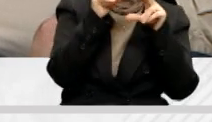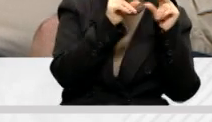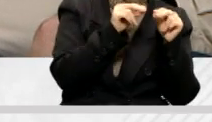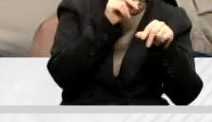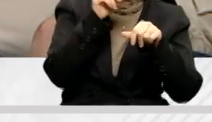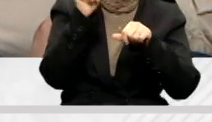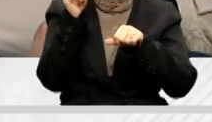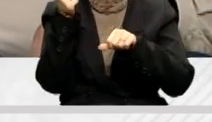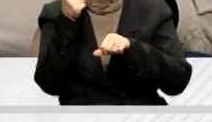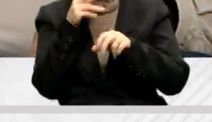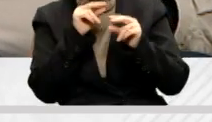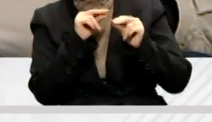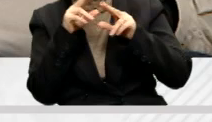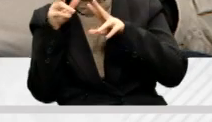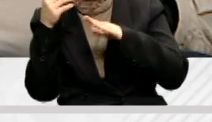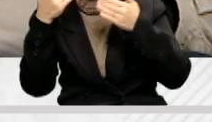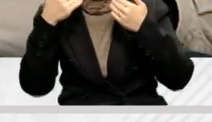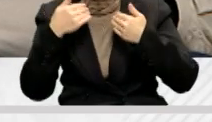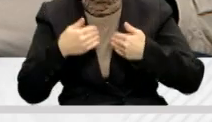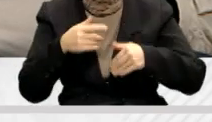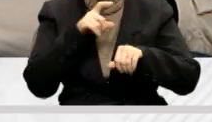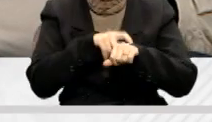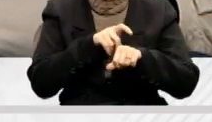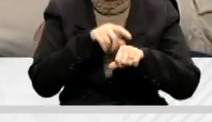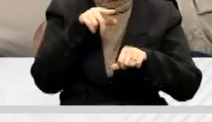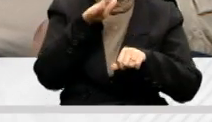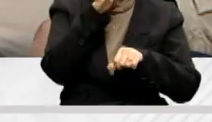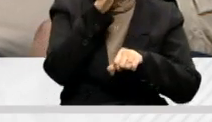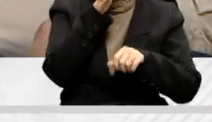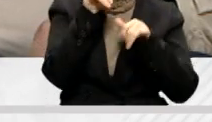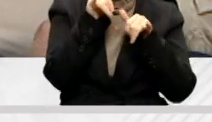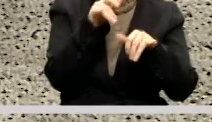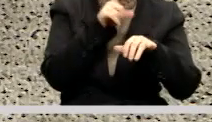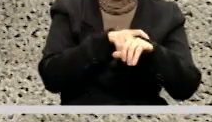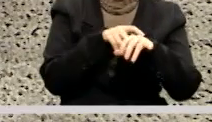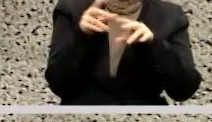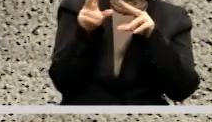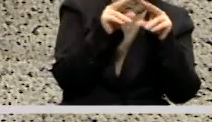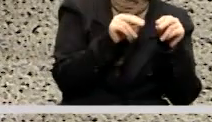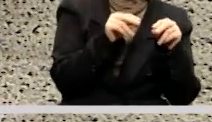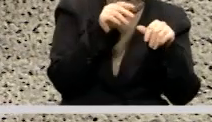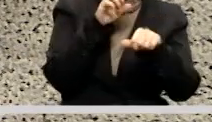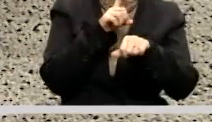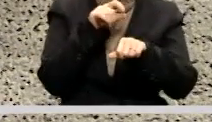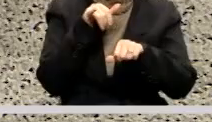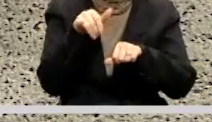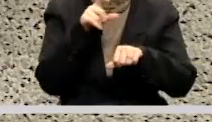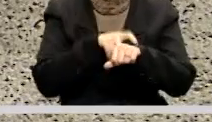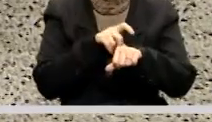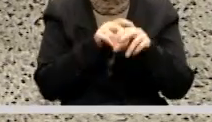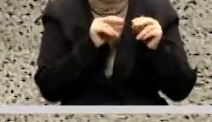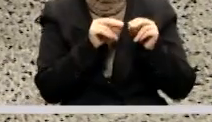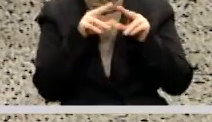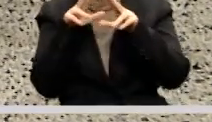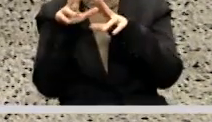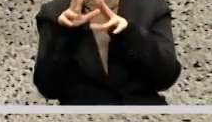durumda. Biz eğer ki her gün aynı saatte yatıp aynı saatte kalkmaya alışkanlık haline getirmişsek bir problem